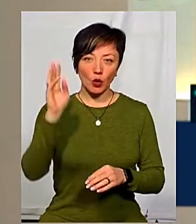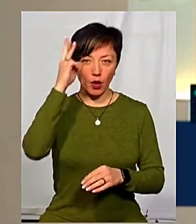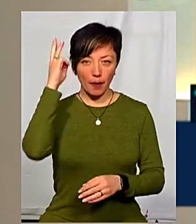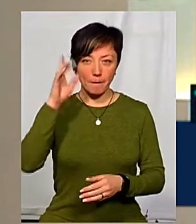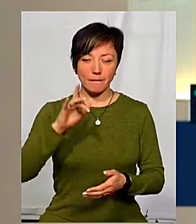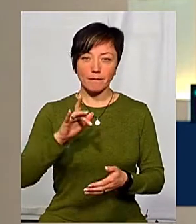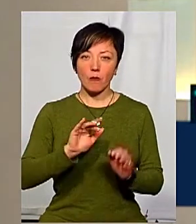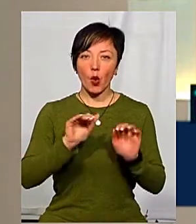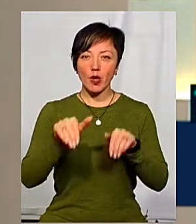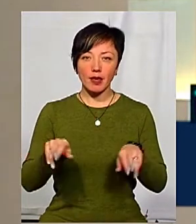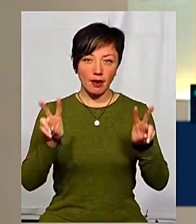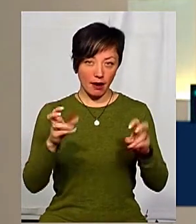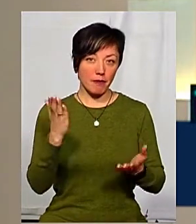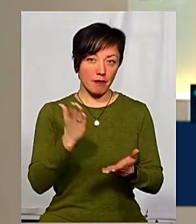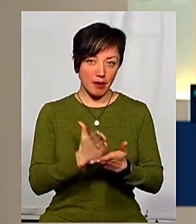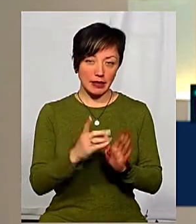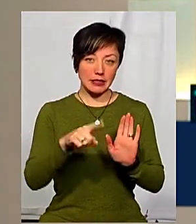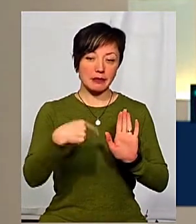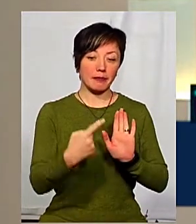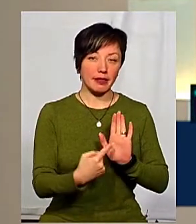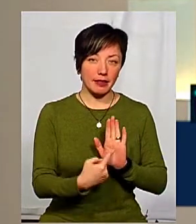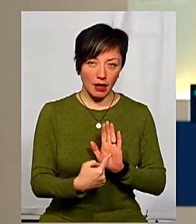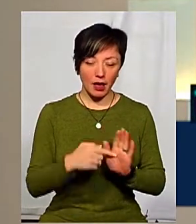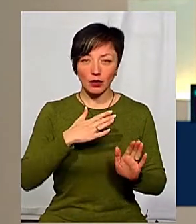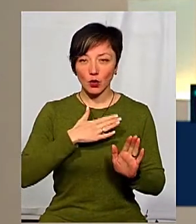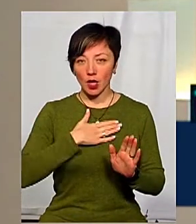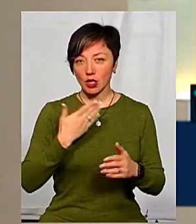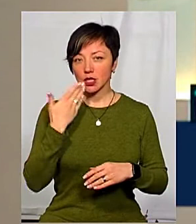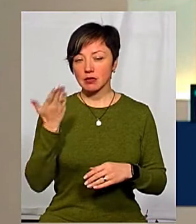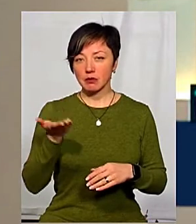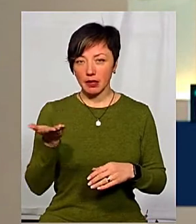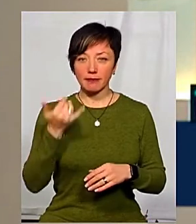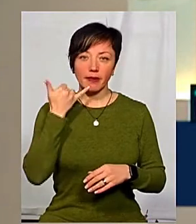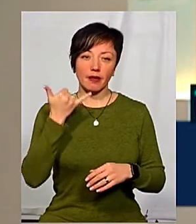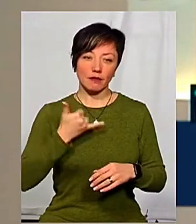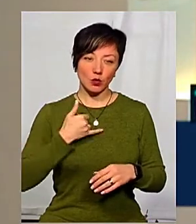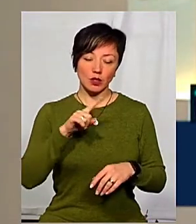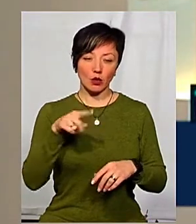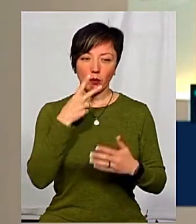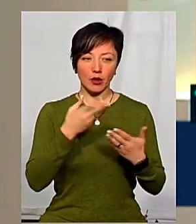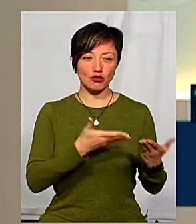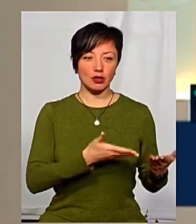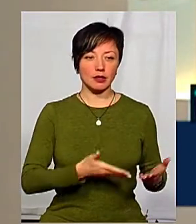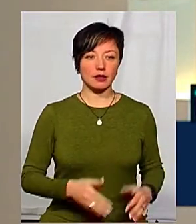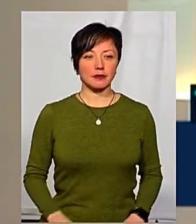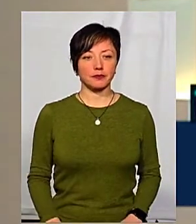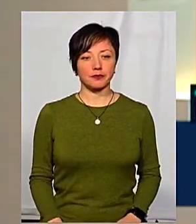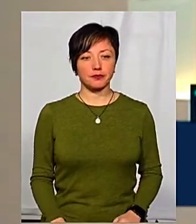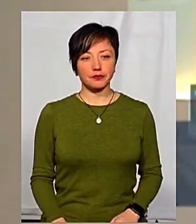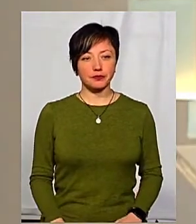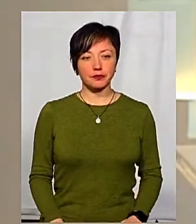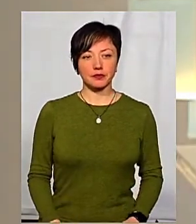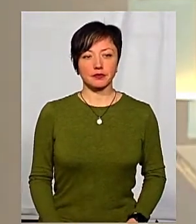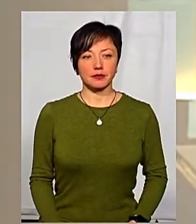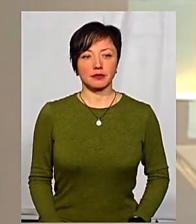Поділля. Якщо маєте запитання до наших спікерів, телефонуйте за номером, який ви бачите на екрані.